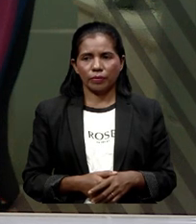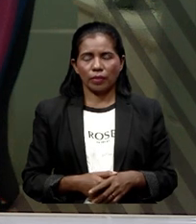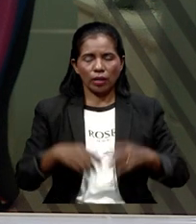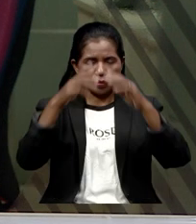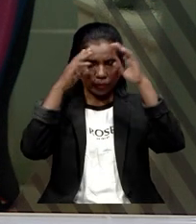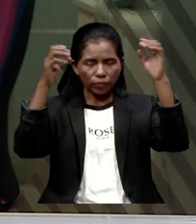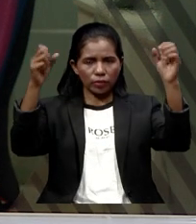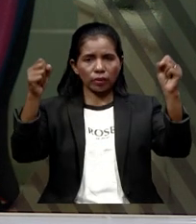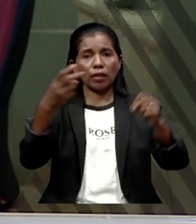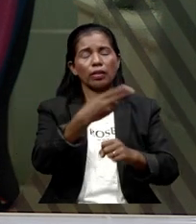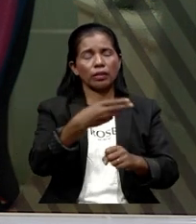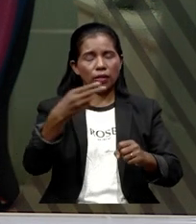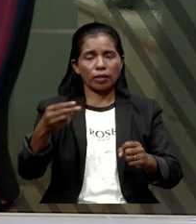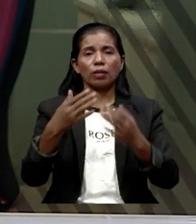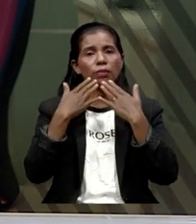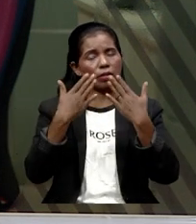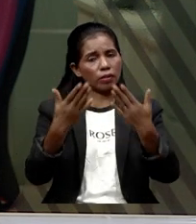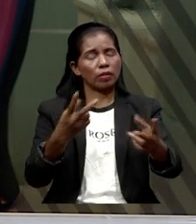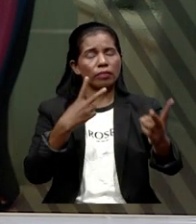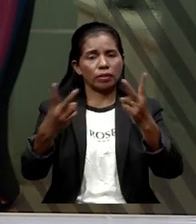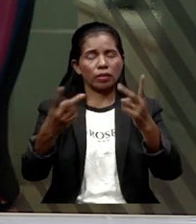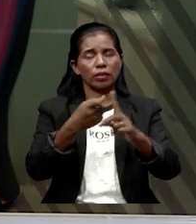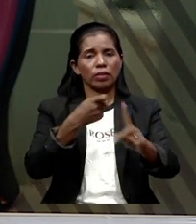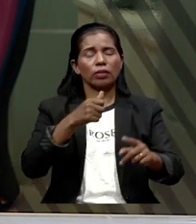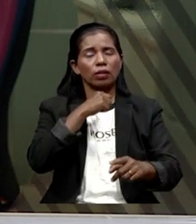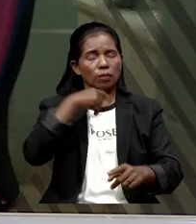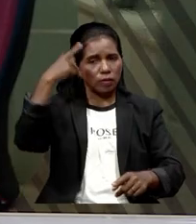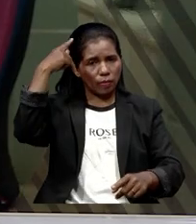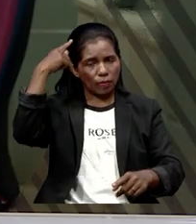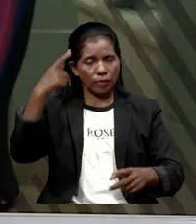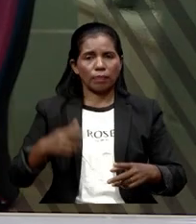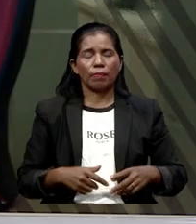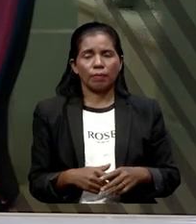Presidente da República Indonésia agradece a visita russa ao Papa Francisco.